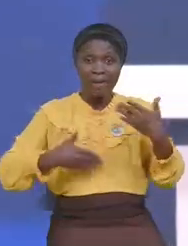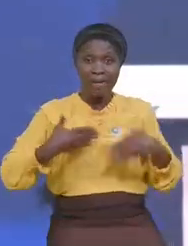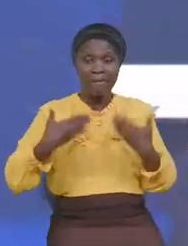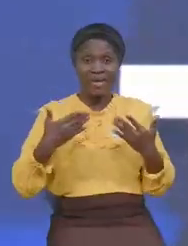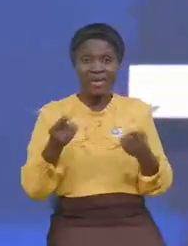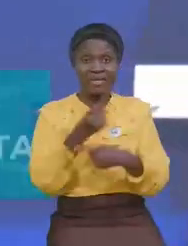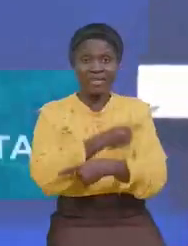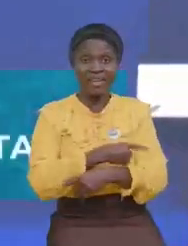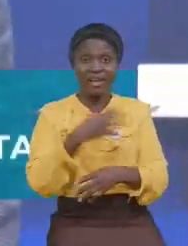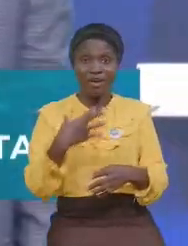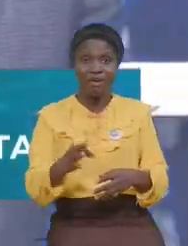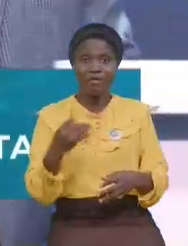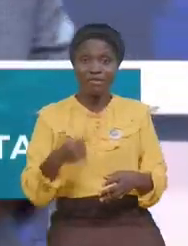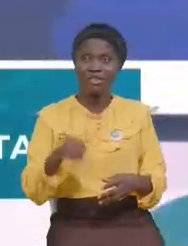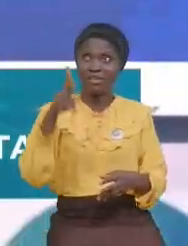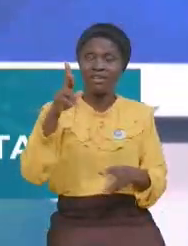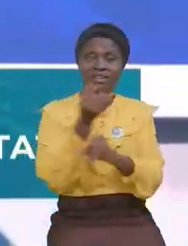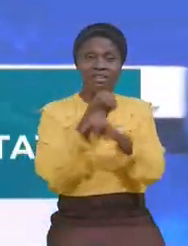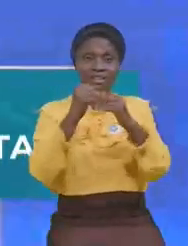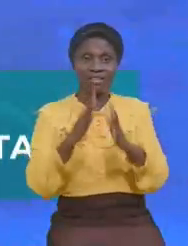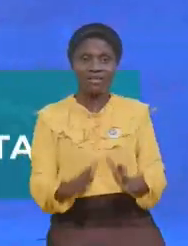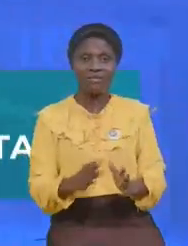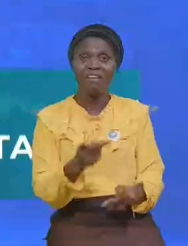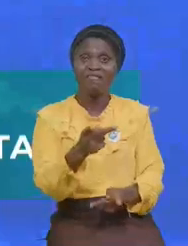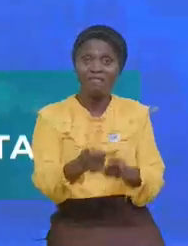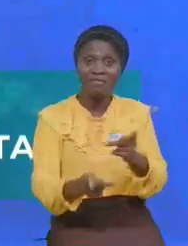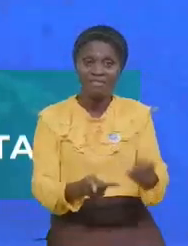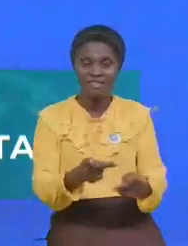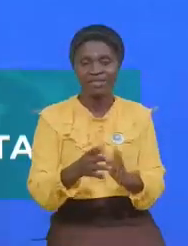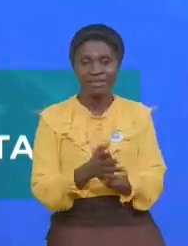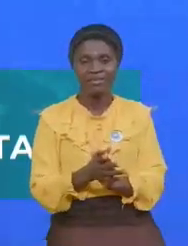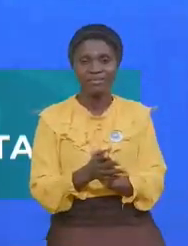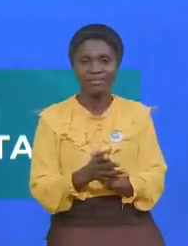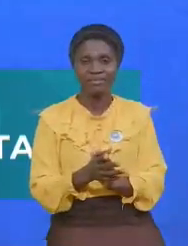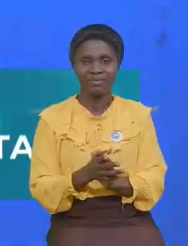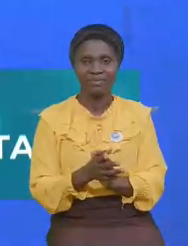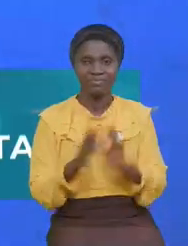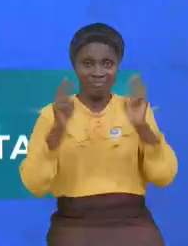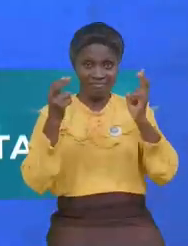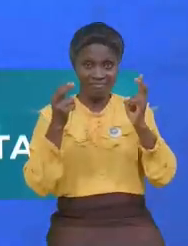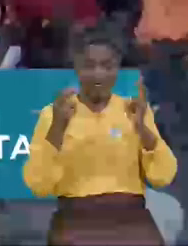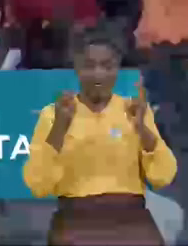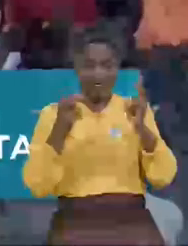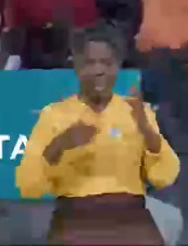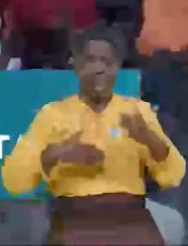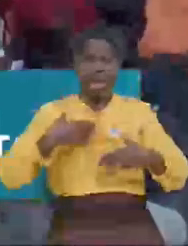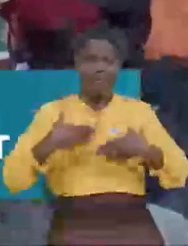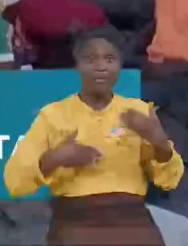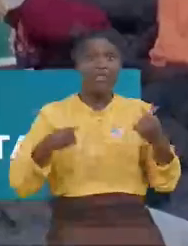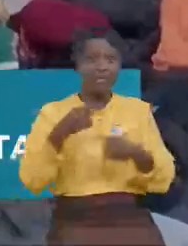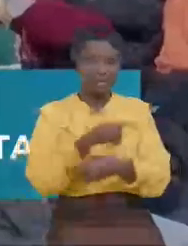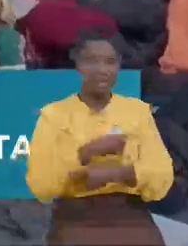Sur le jour heureux de la visite du Rédempteur. Le jour